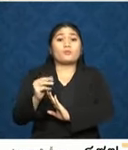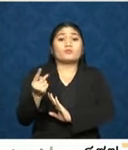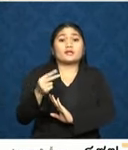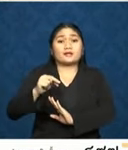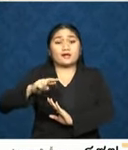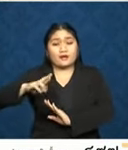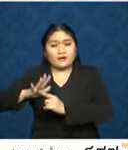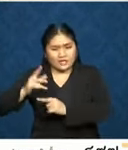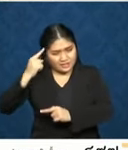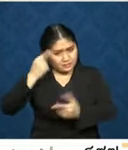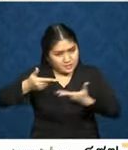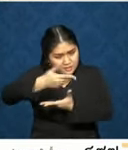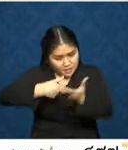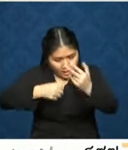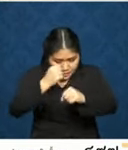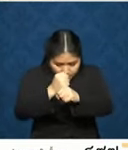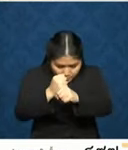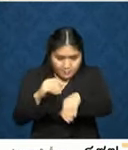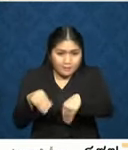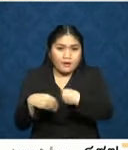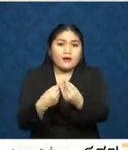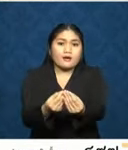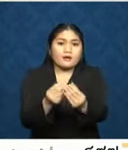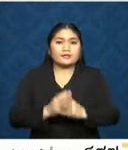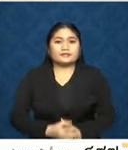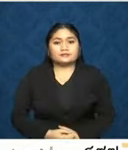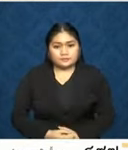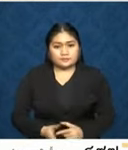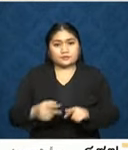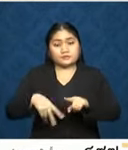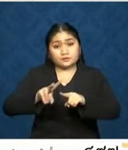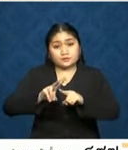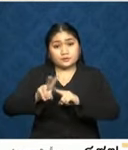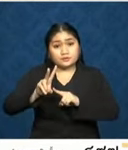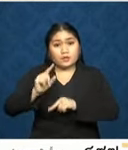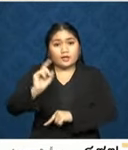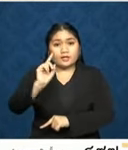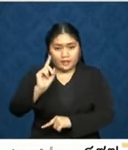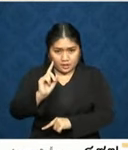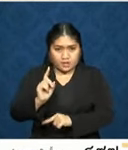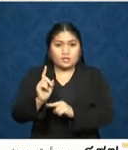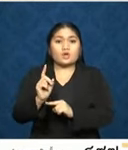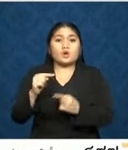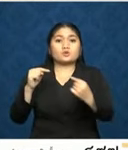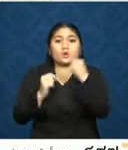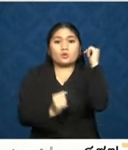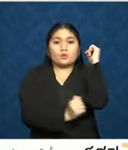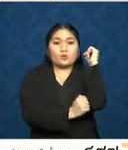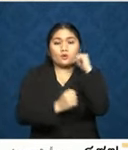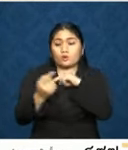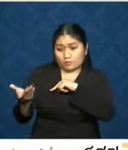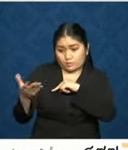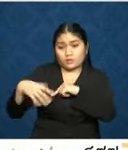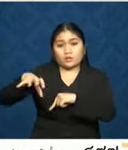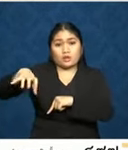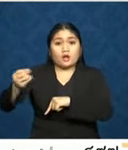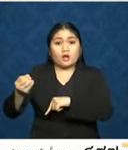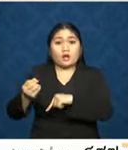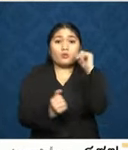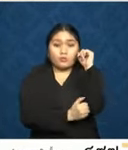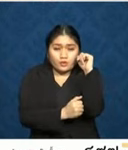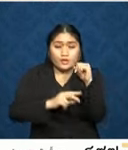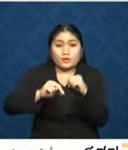พิจารณาดำเนินการให้ประชาชนด้วยครับเรื่องที่ 2ครับได้รับเรื่องร้องเรียนจากกำนันสำเนียงหากุดตุ้มผู้ใหญ่เล